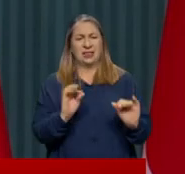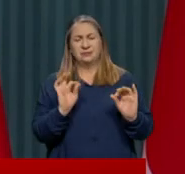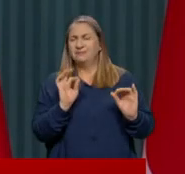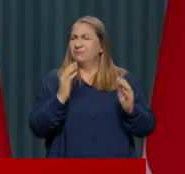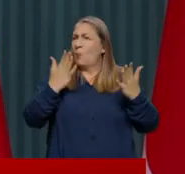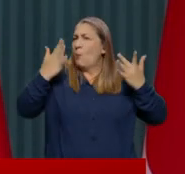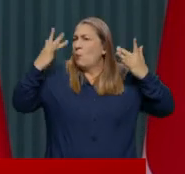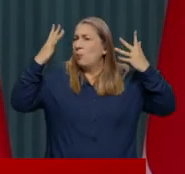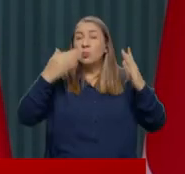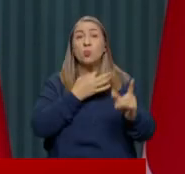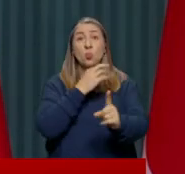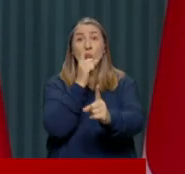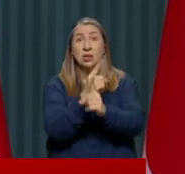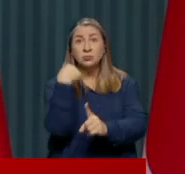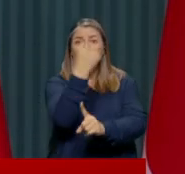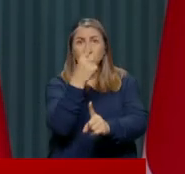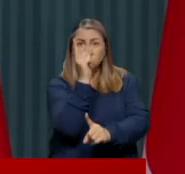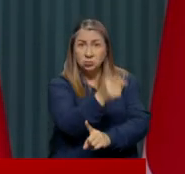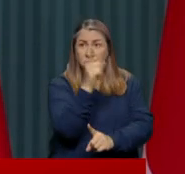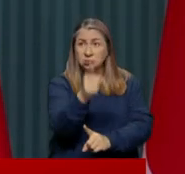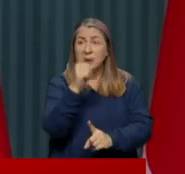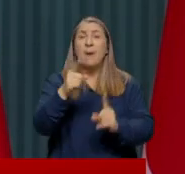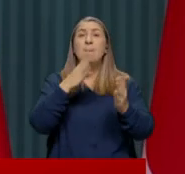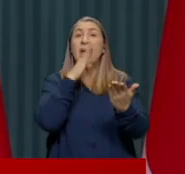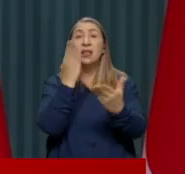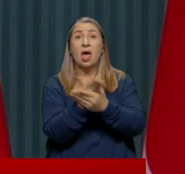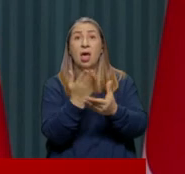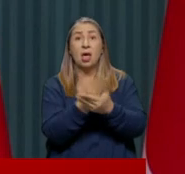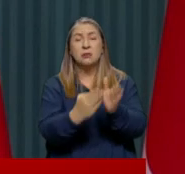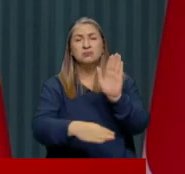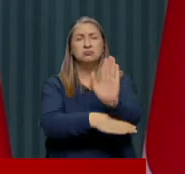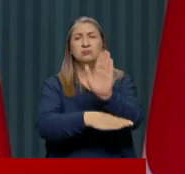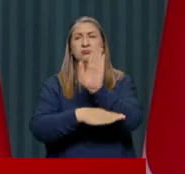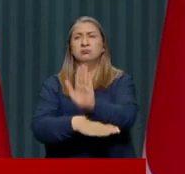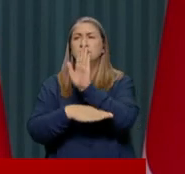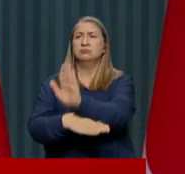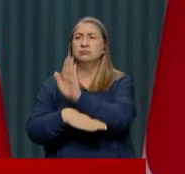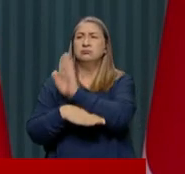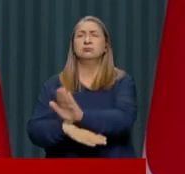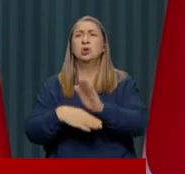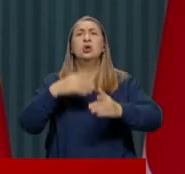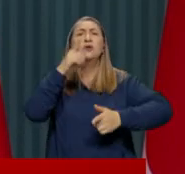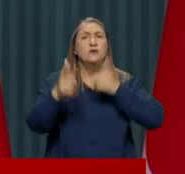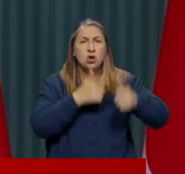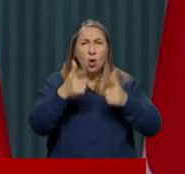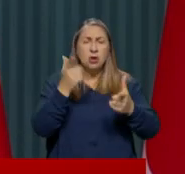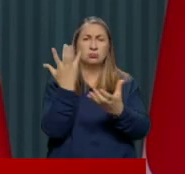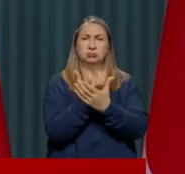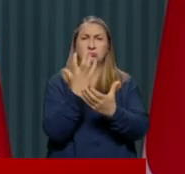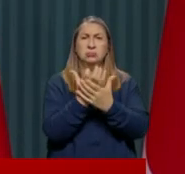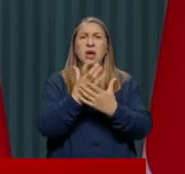karlıkları muhatap larımızın yüzlerine belgeleriyle bilgileriyle görüntüleriyle